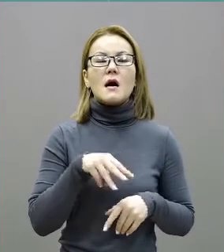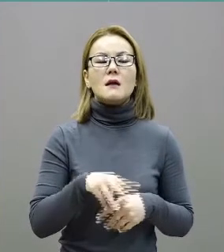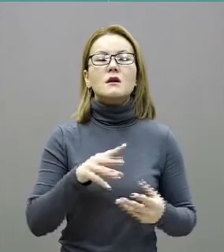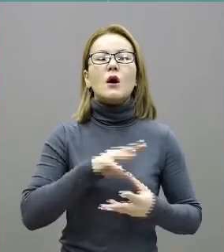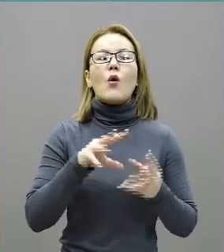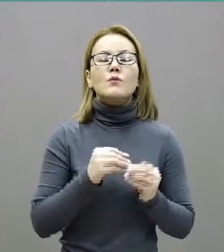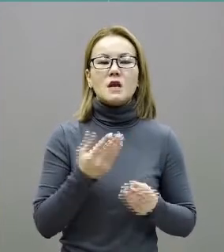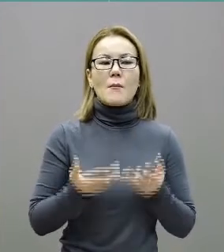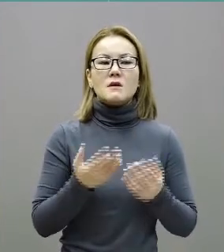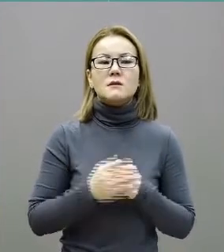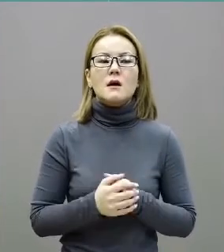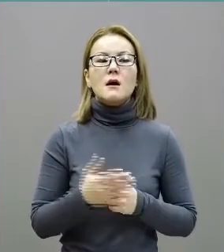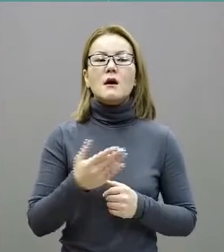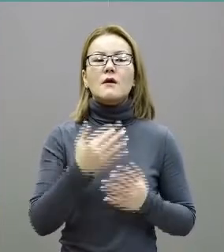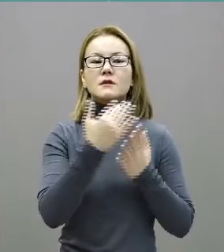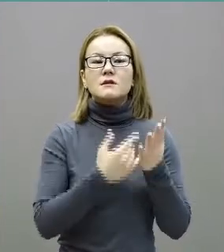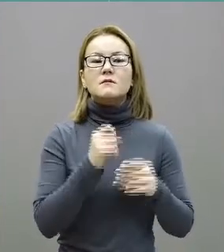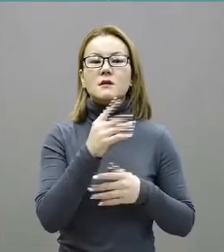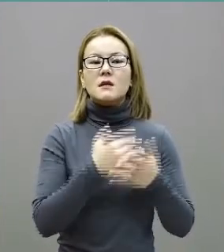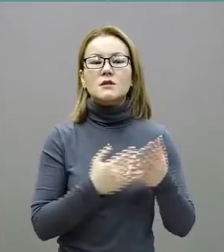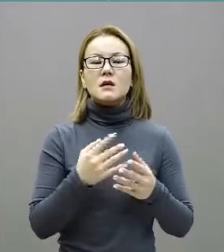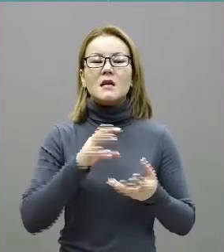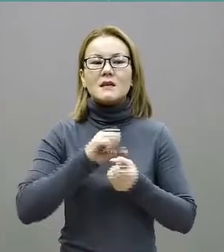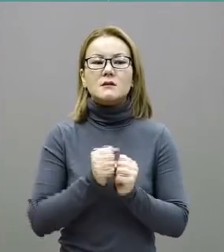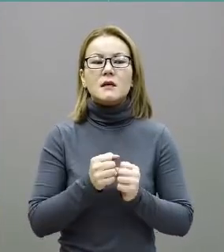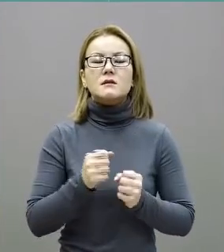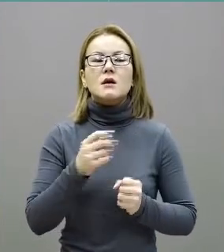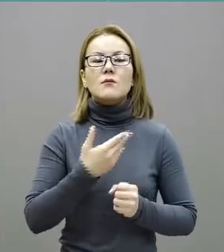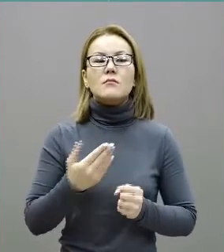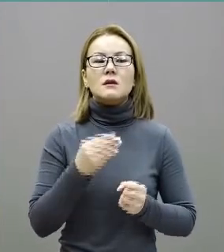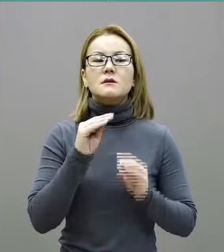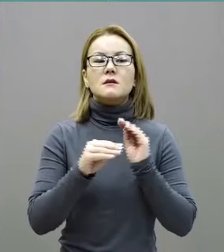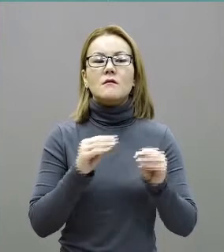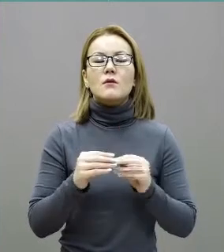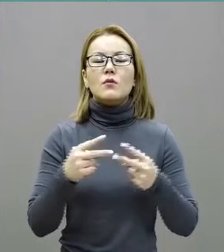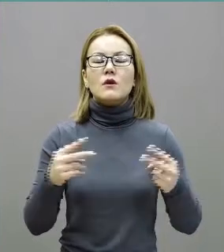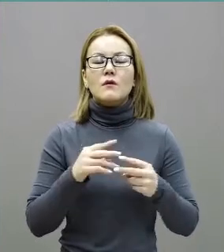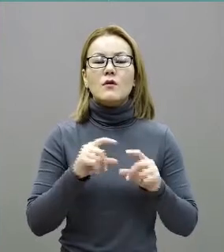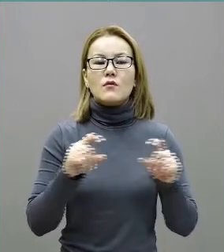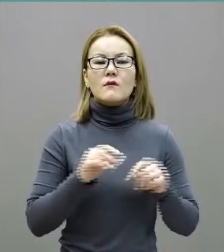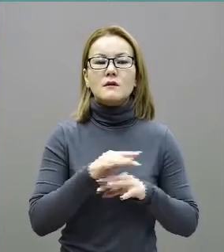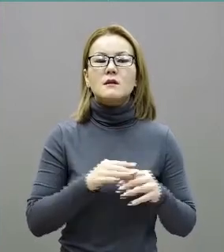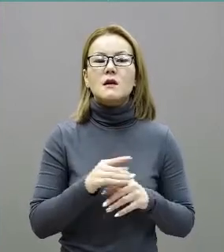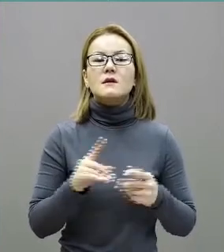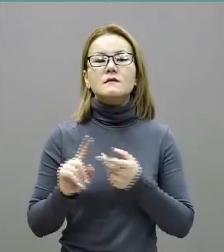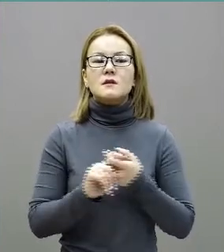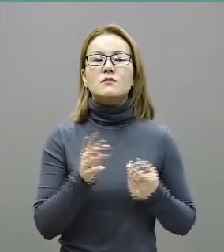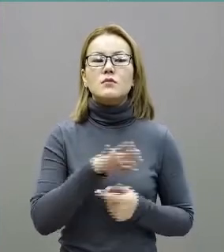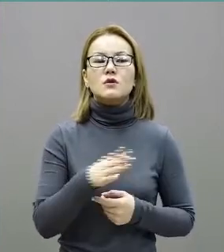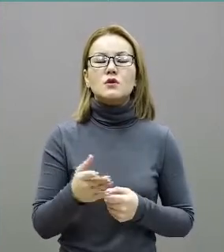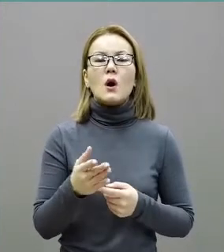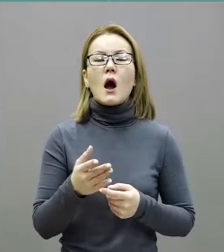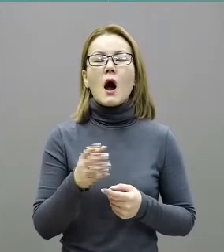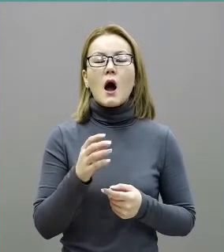задачах на концентрацию мы составляем уравнение по зависимости между абсолютным и относительным количеством вещества